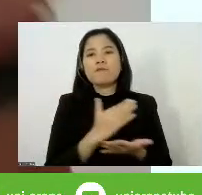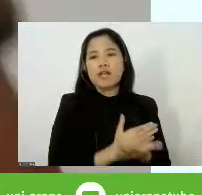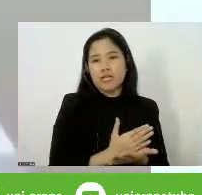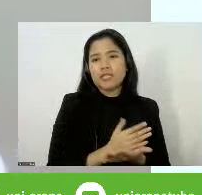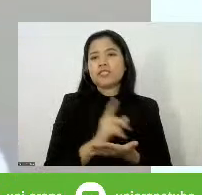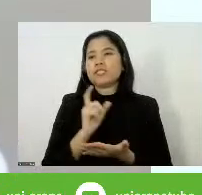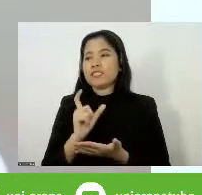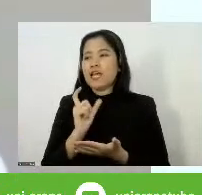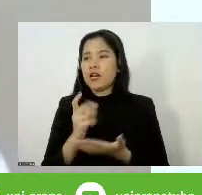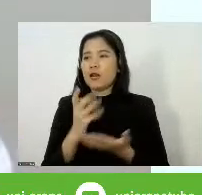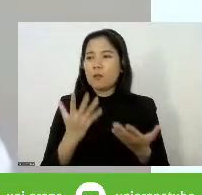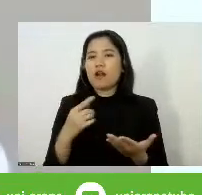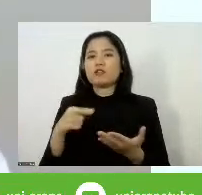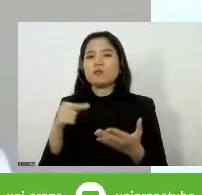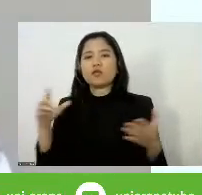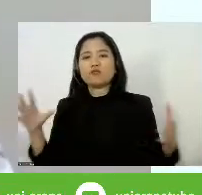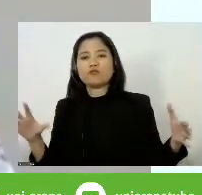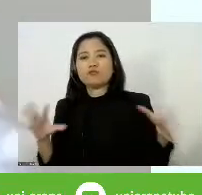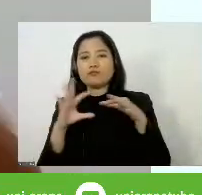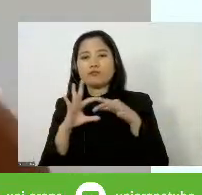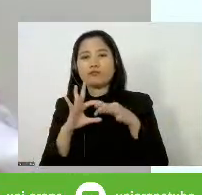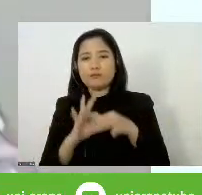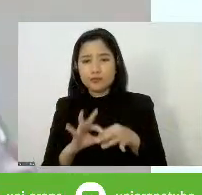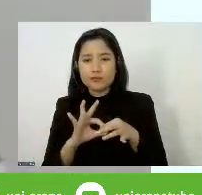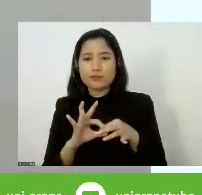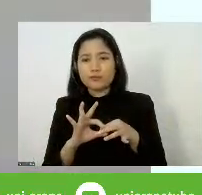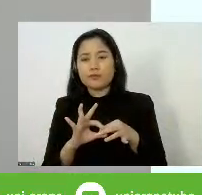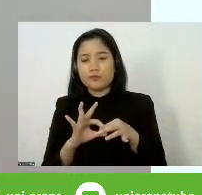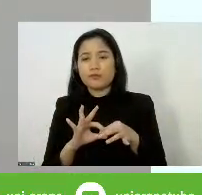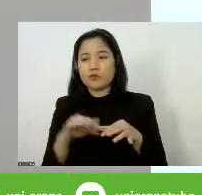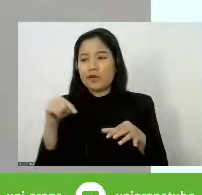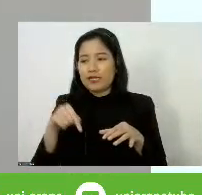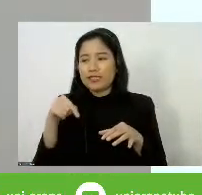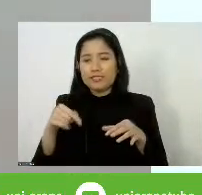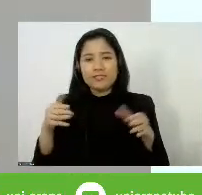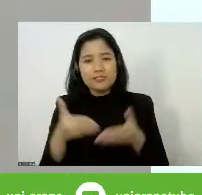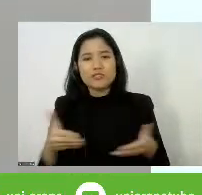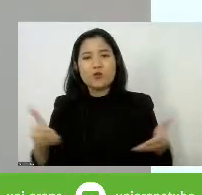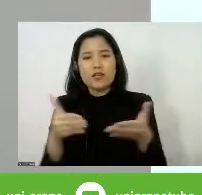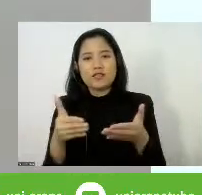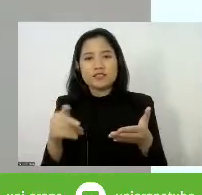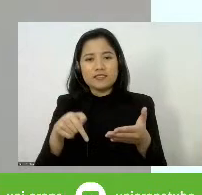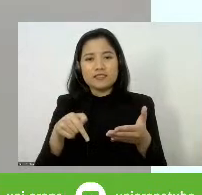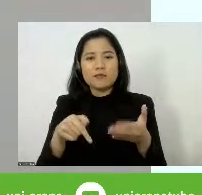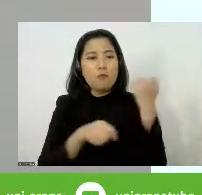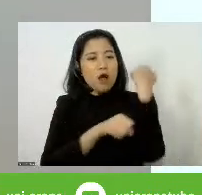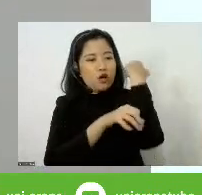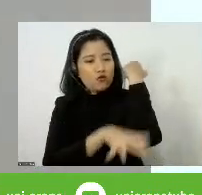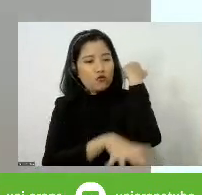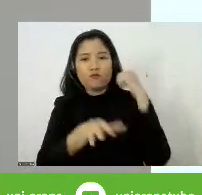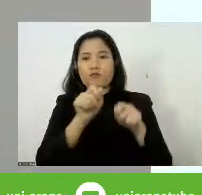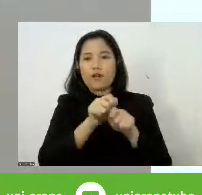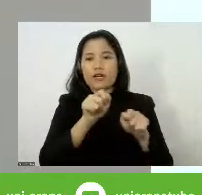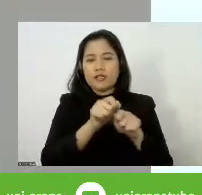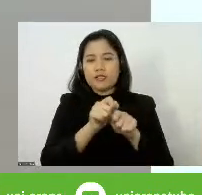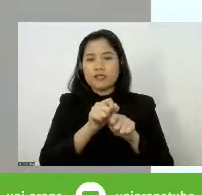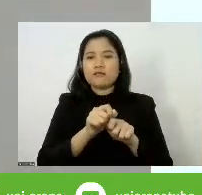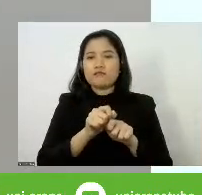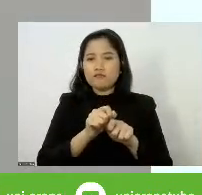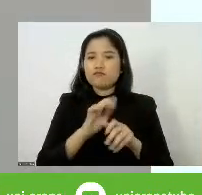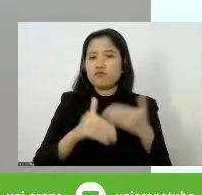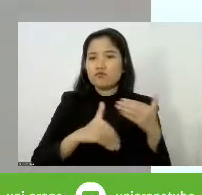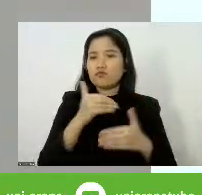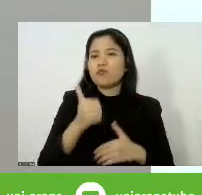kita mesin ergitas upaya kita dalam percepatan rehabilitasi mangrove kami siap